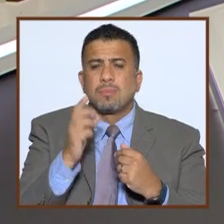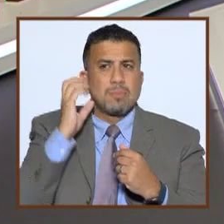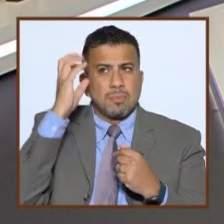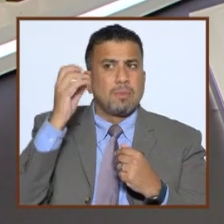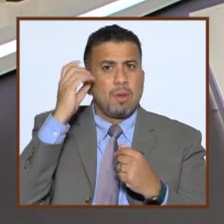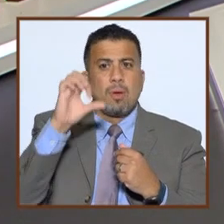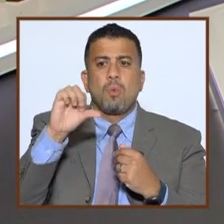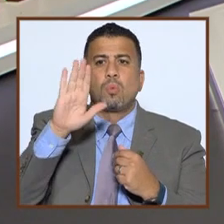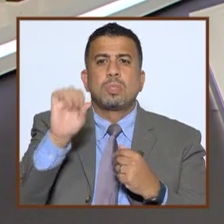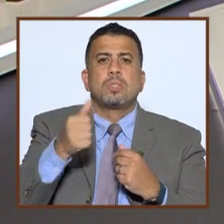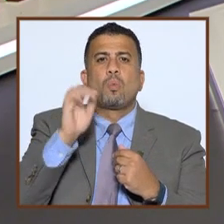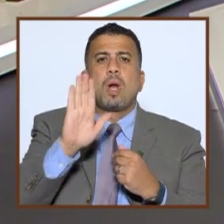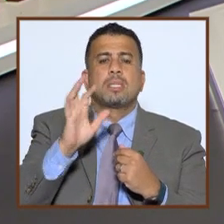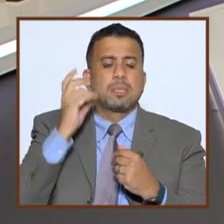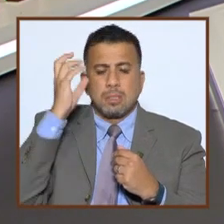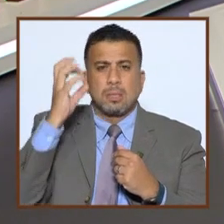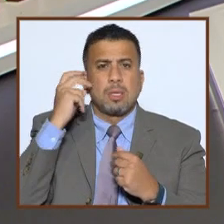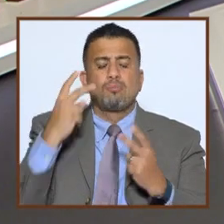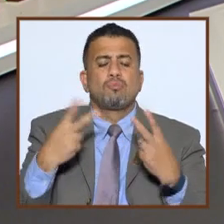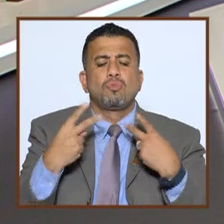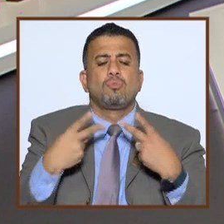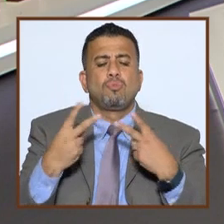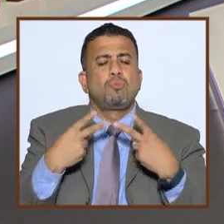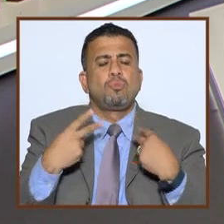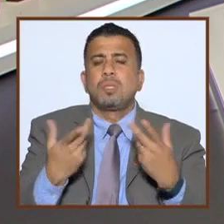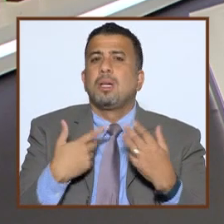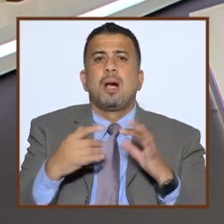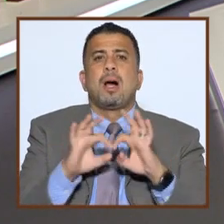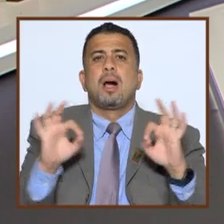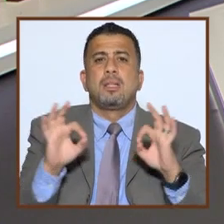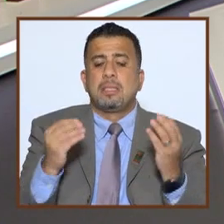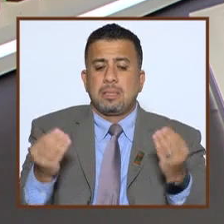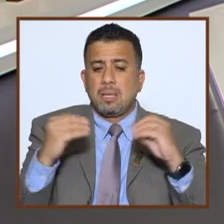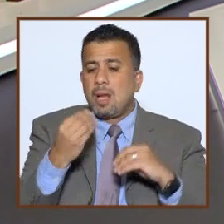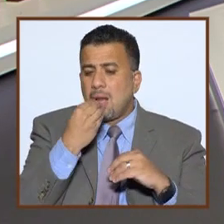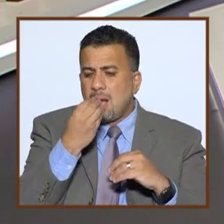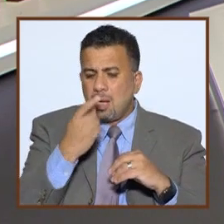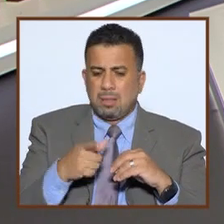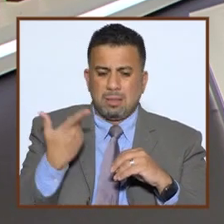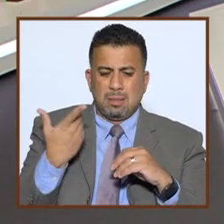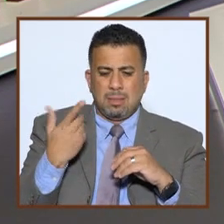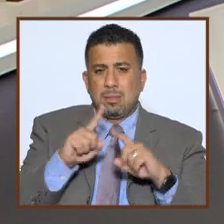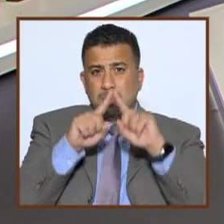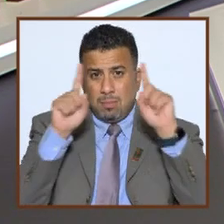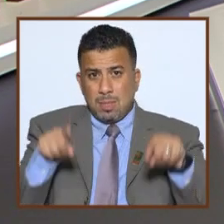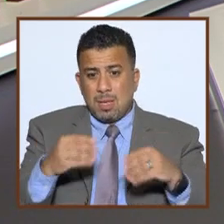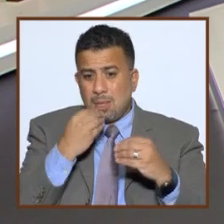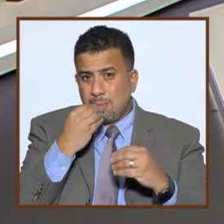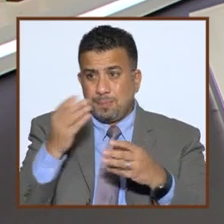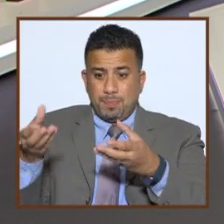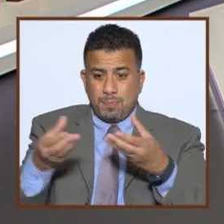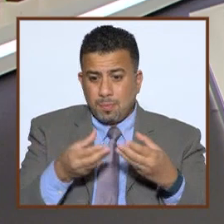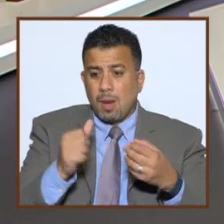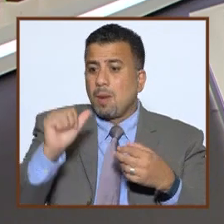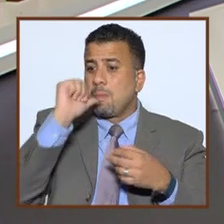يعني مو طبيعي الحين صارت درجه الاكل من بقاله ولا شيء صار حتى